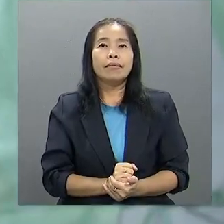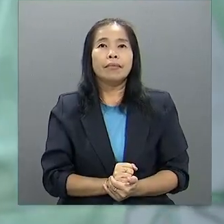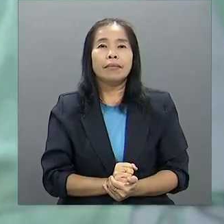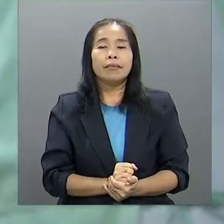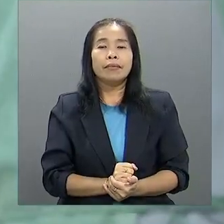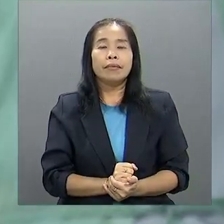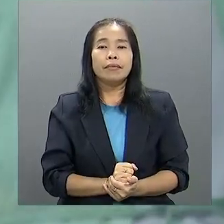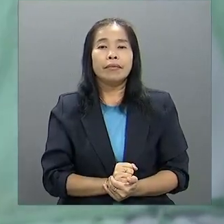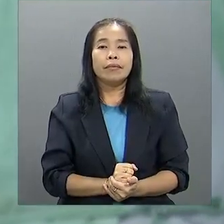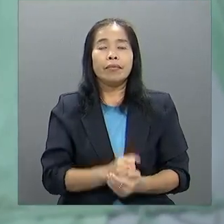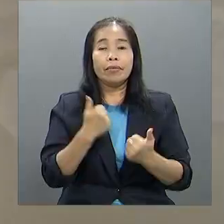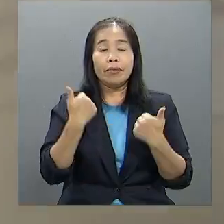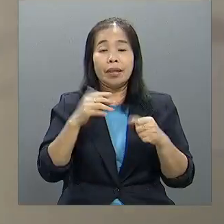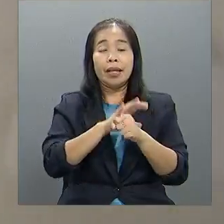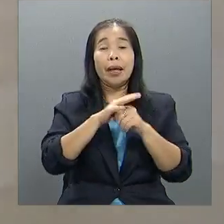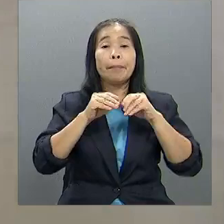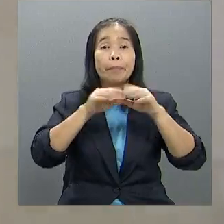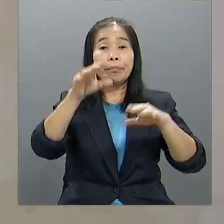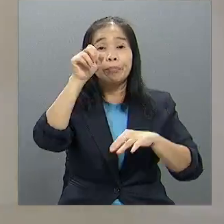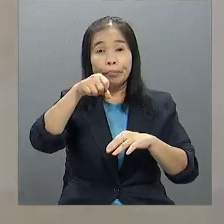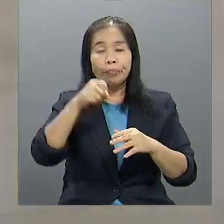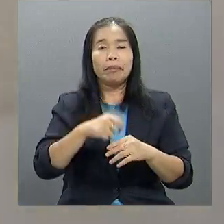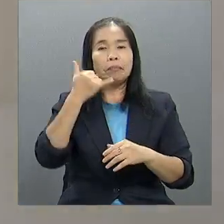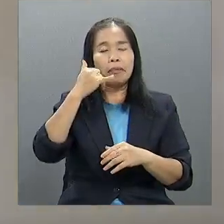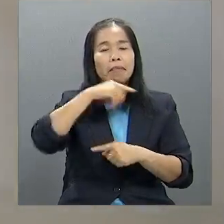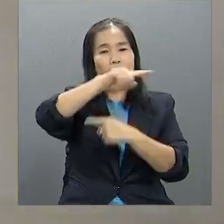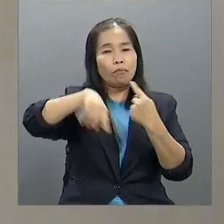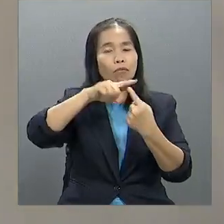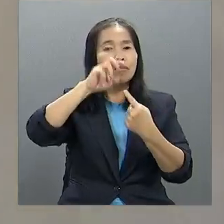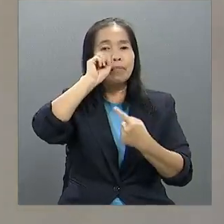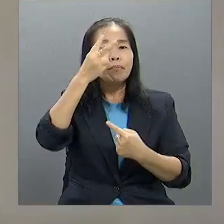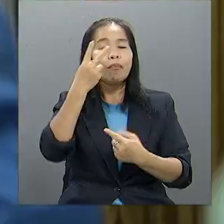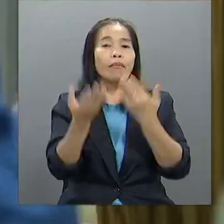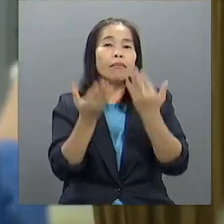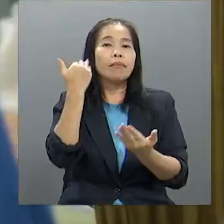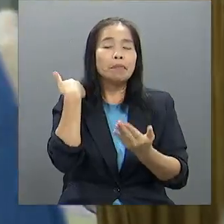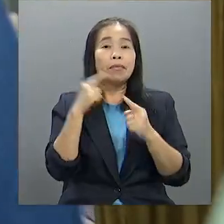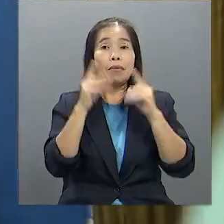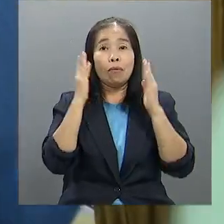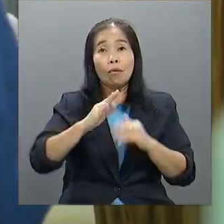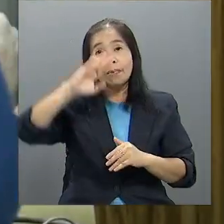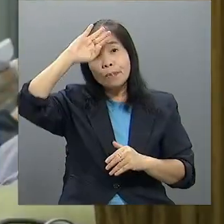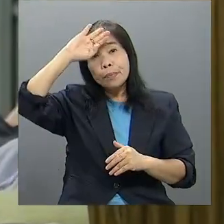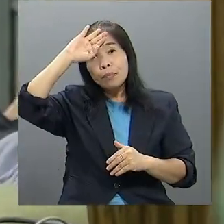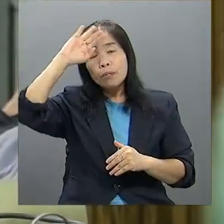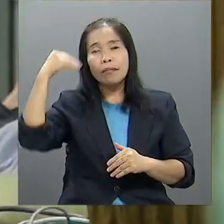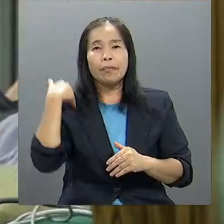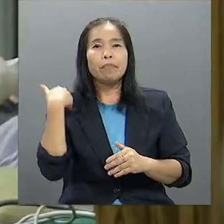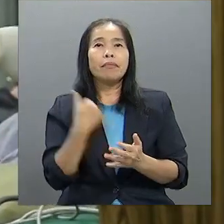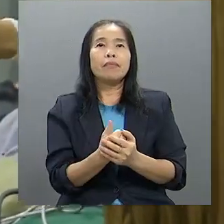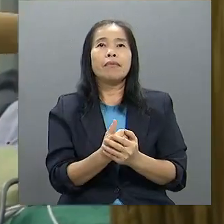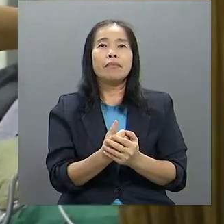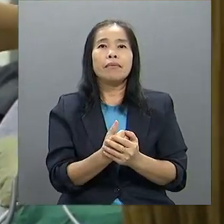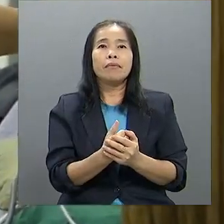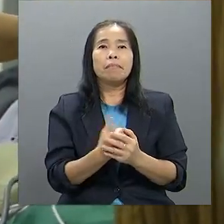การระบาดแต่ว่าเกือบจะเป็นการระบาดรอบ2นะปรากฏว่ามีผู้ป่วยคนหนึ่งฮะก็มีประวัติเสี่ยงนะแล้